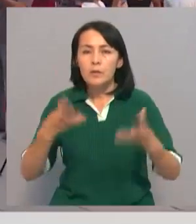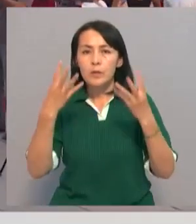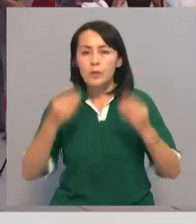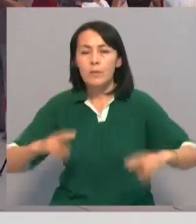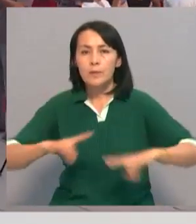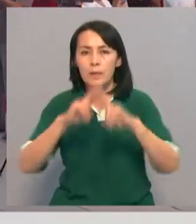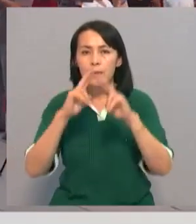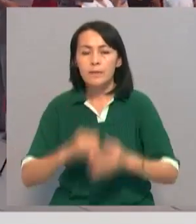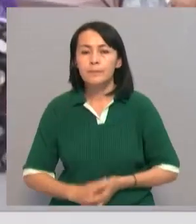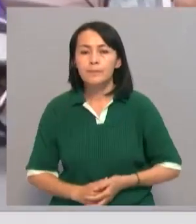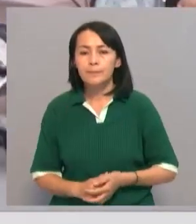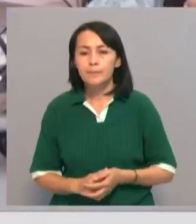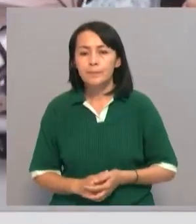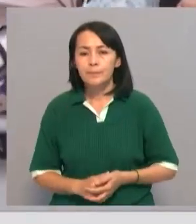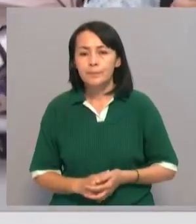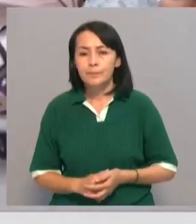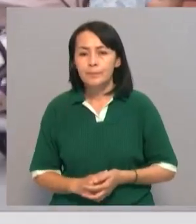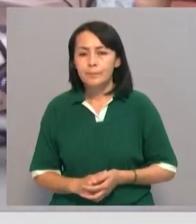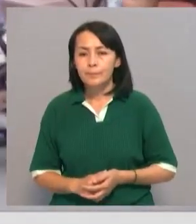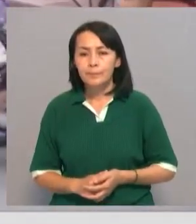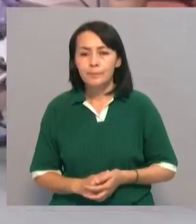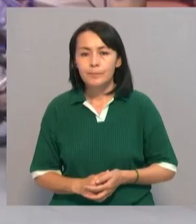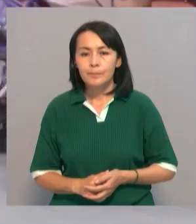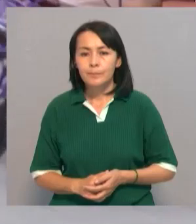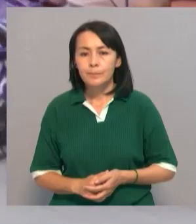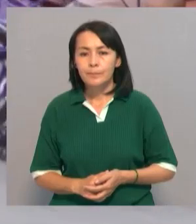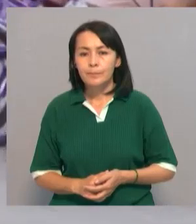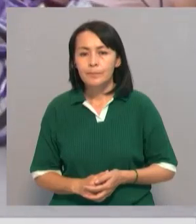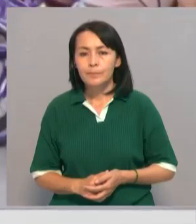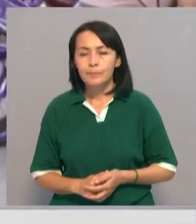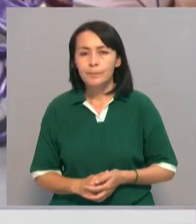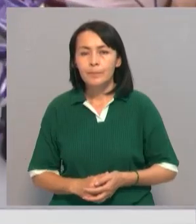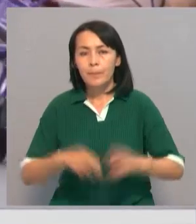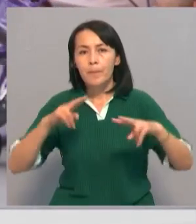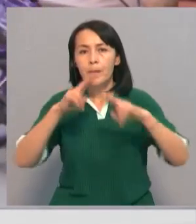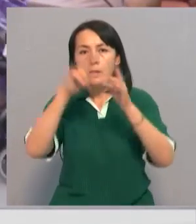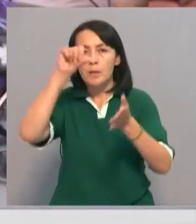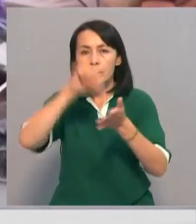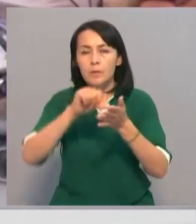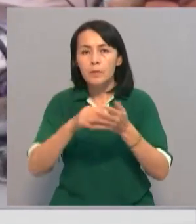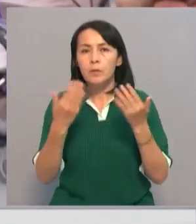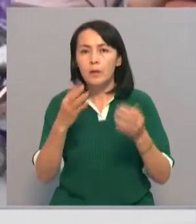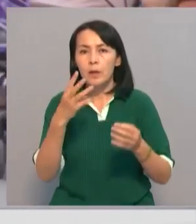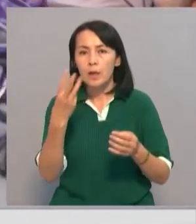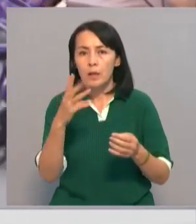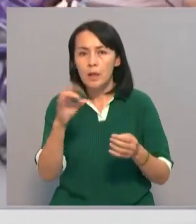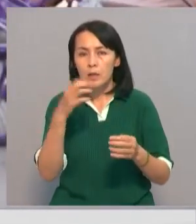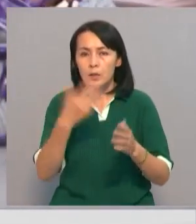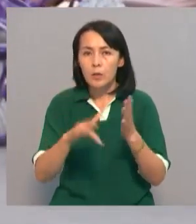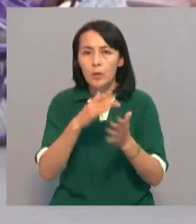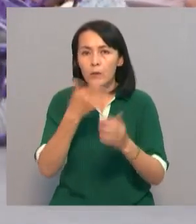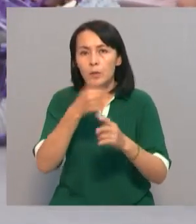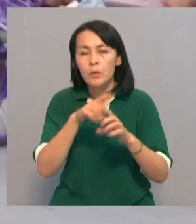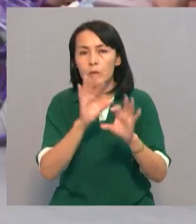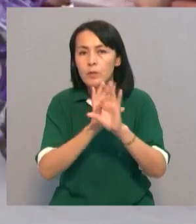столицы. Астанаға мен өзі Астана болғалы шүрет бардым. Столицу я посещала только 3 раза. Город очень